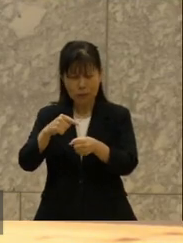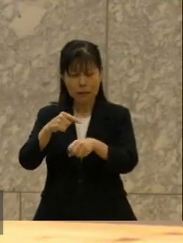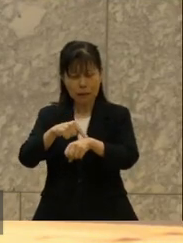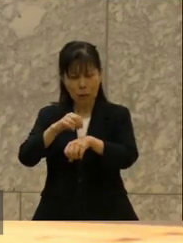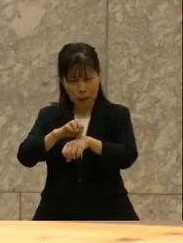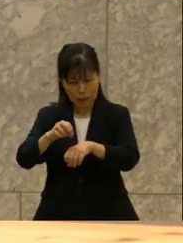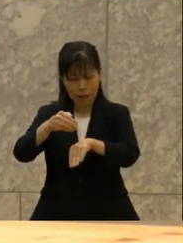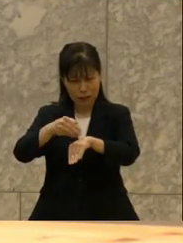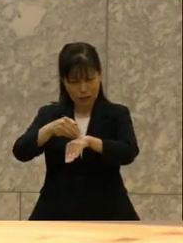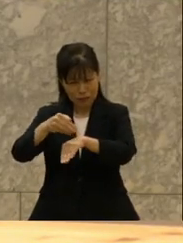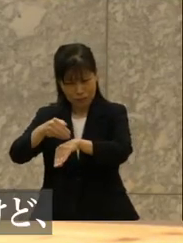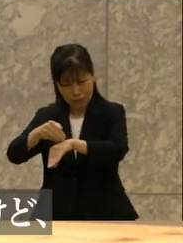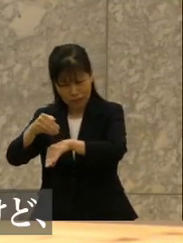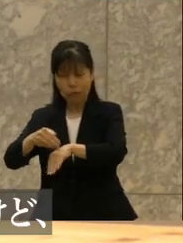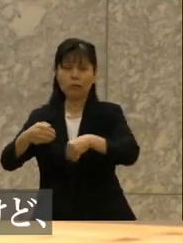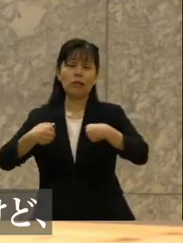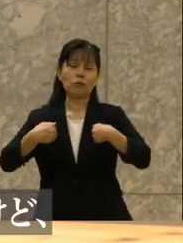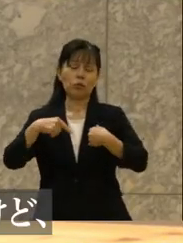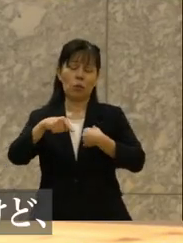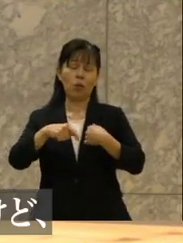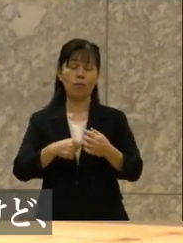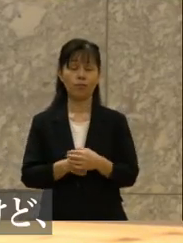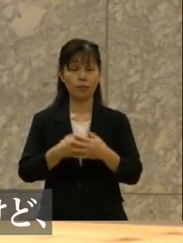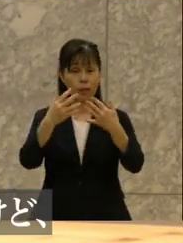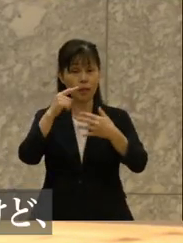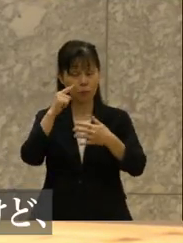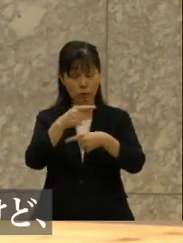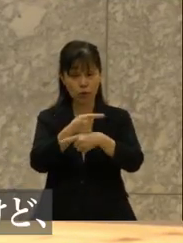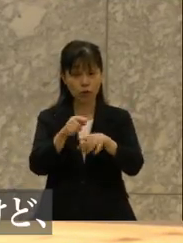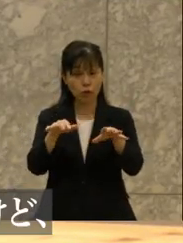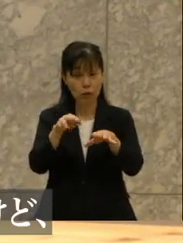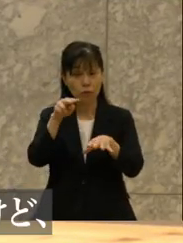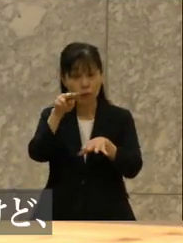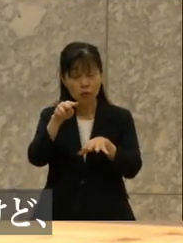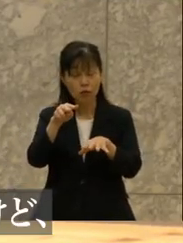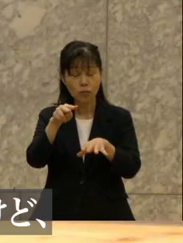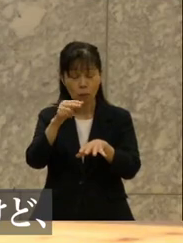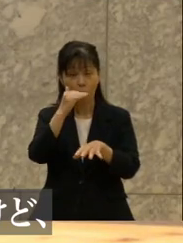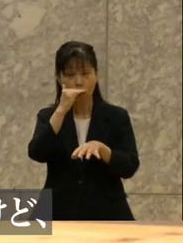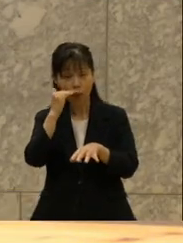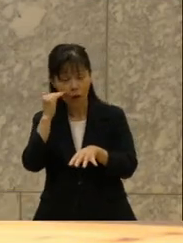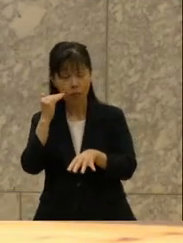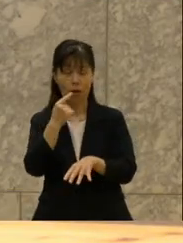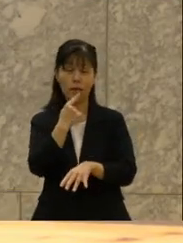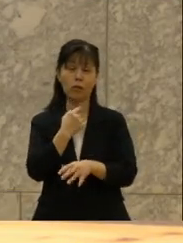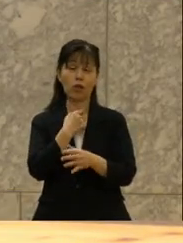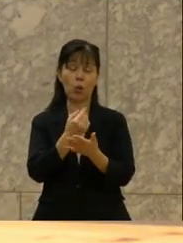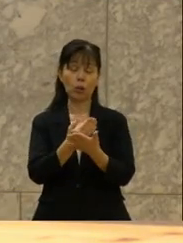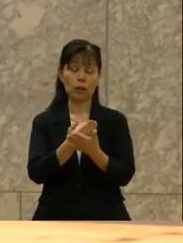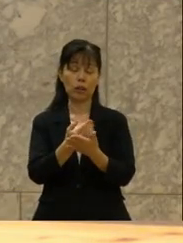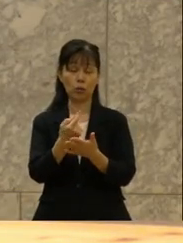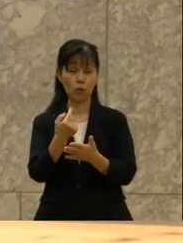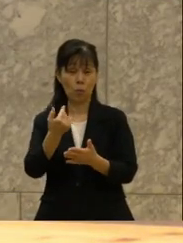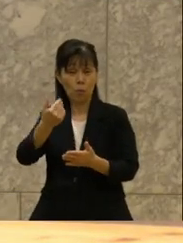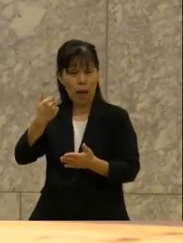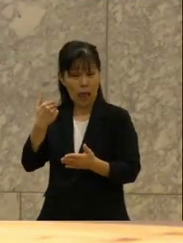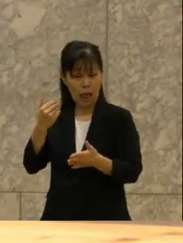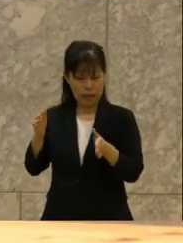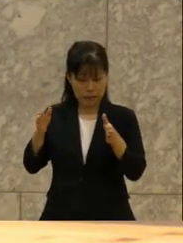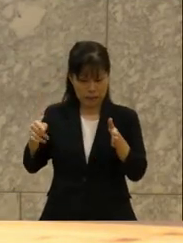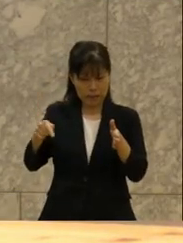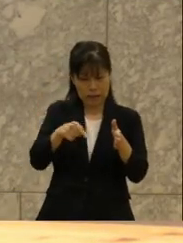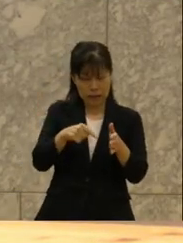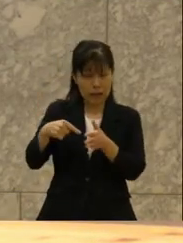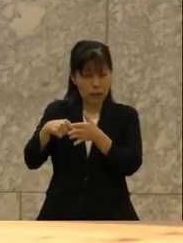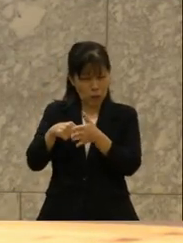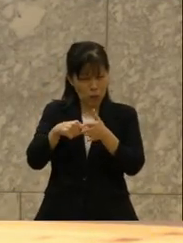おられるわけですねテレビで見る瞬間の美しさこれもぜひ味わっていただきたいんですけどそこに来るまでどんな努力